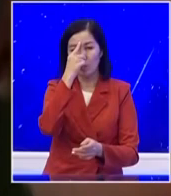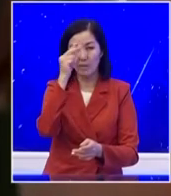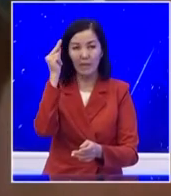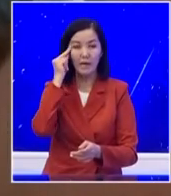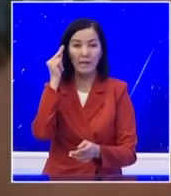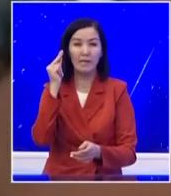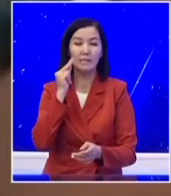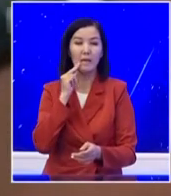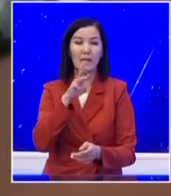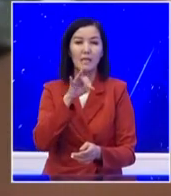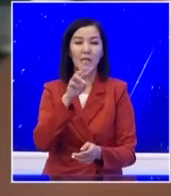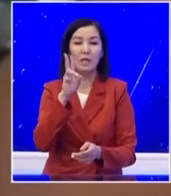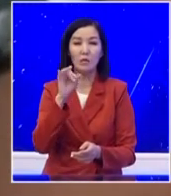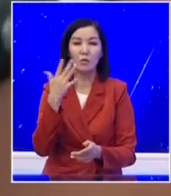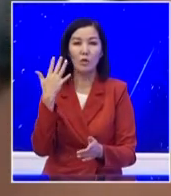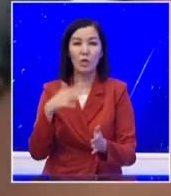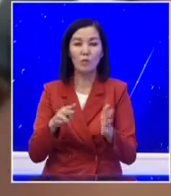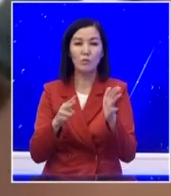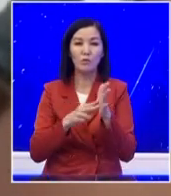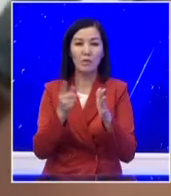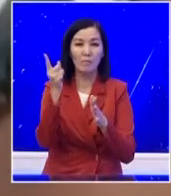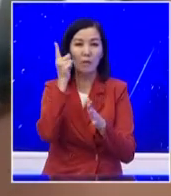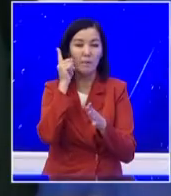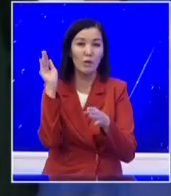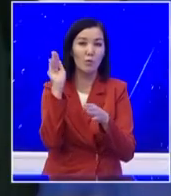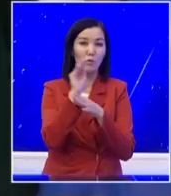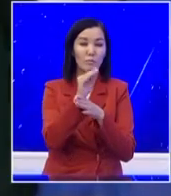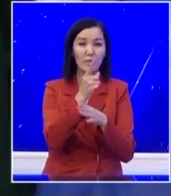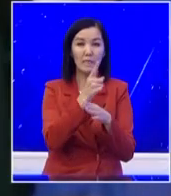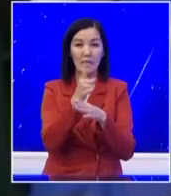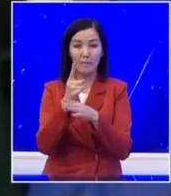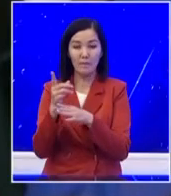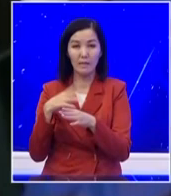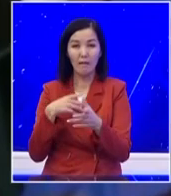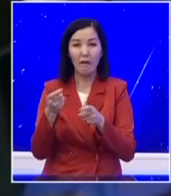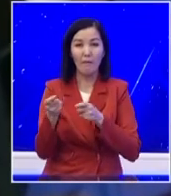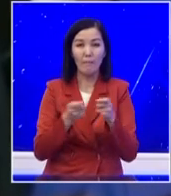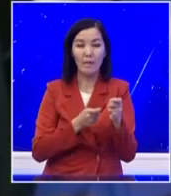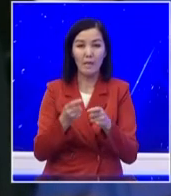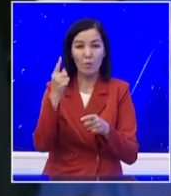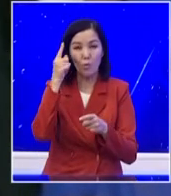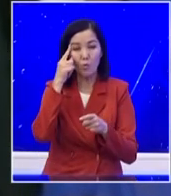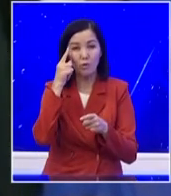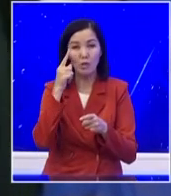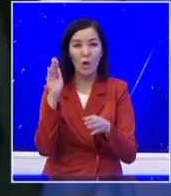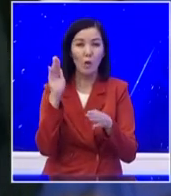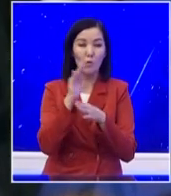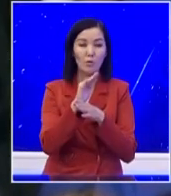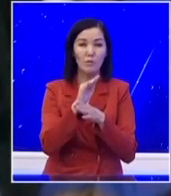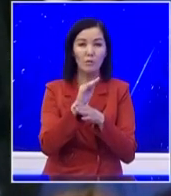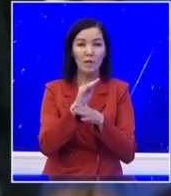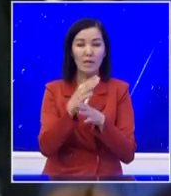TikTok, WeChat және тағы 57 мобильді қосымшасын пайдалануға тыйым салды. Билік өкілдерінің пікірінше, бұл қосымшалар